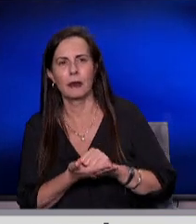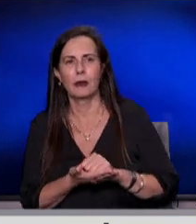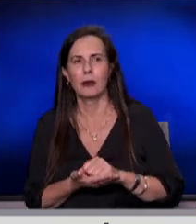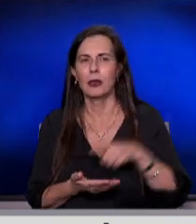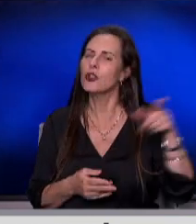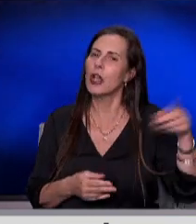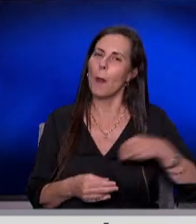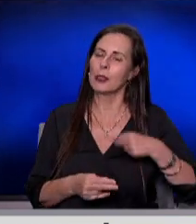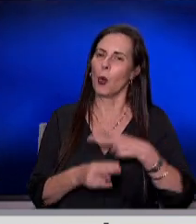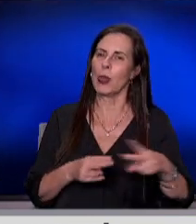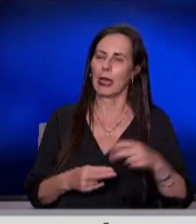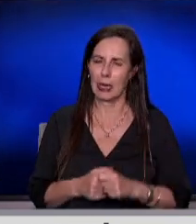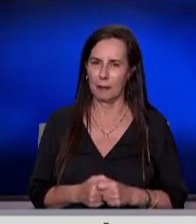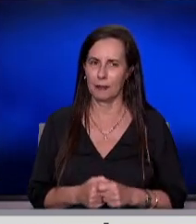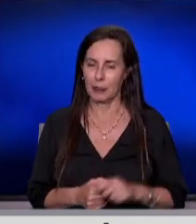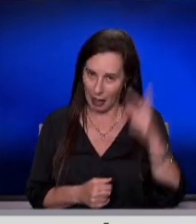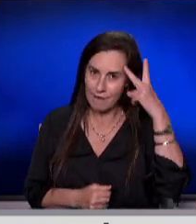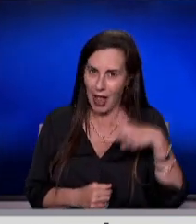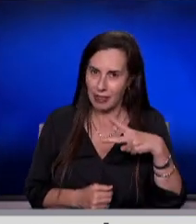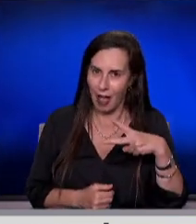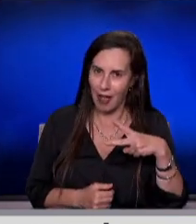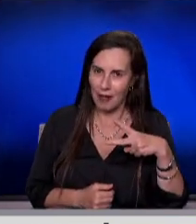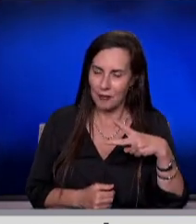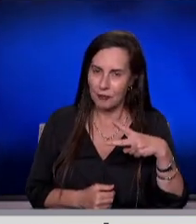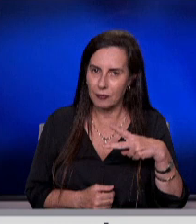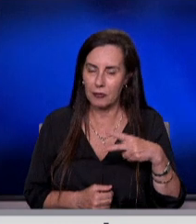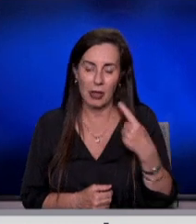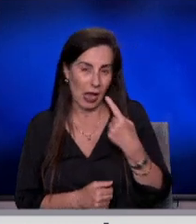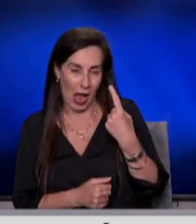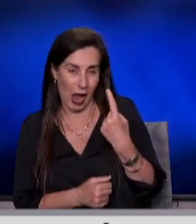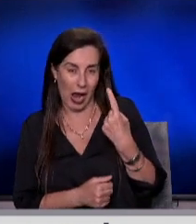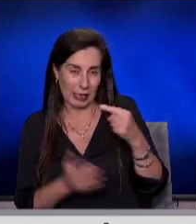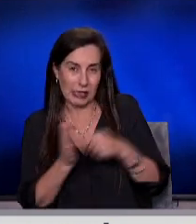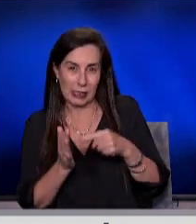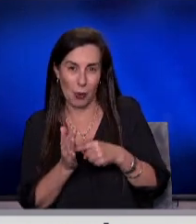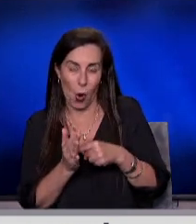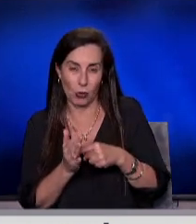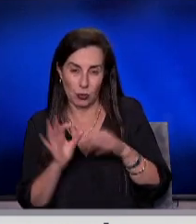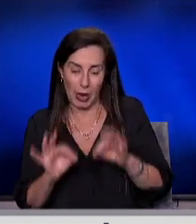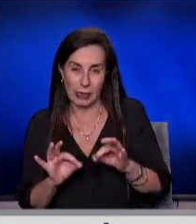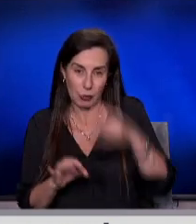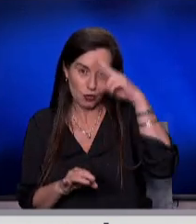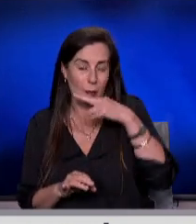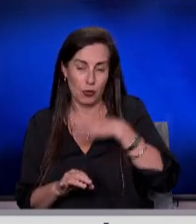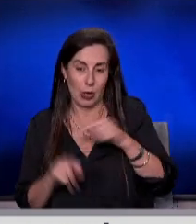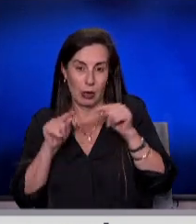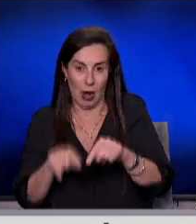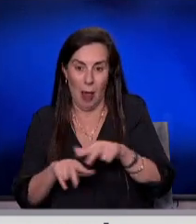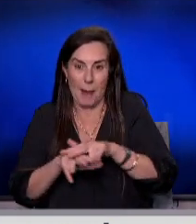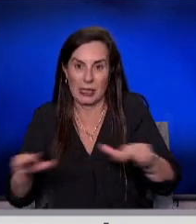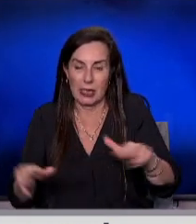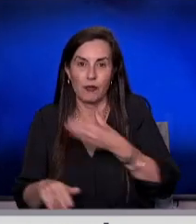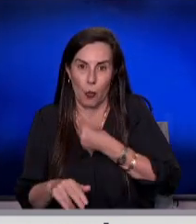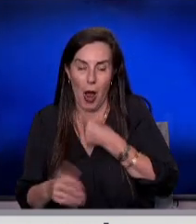נקי. הבנת? כי אחת הסיבות בעצם זה שאבא שלי הגיע למצב שהוא